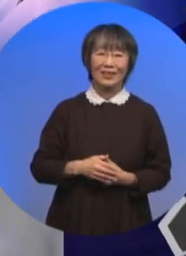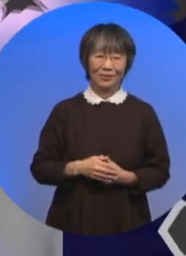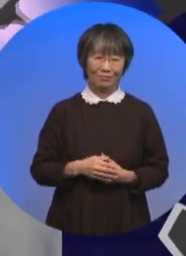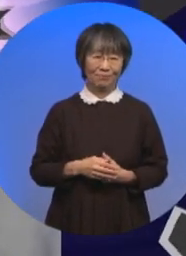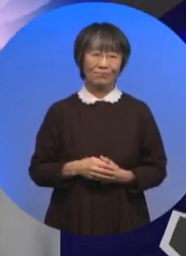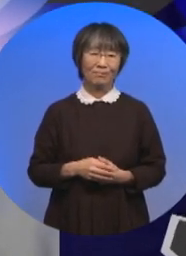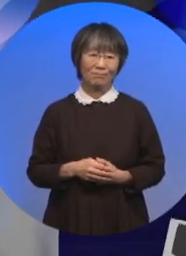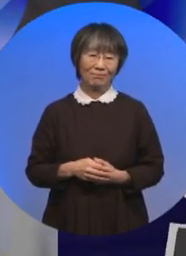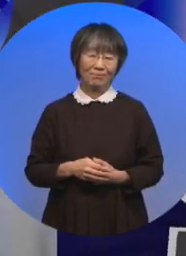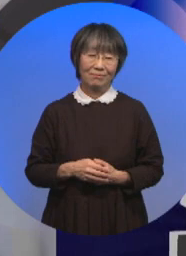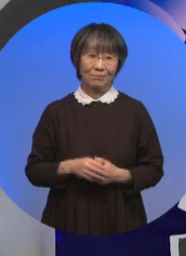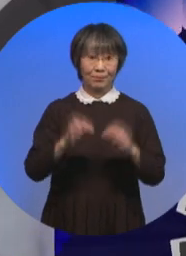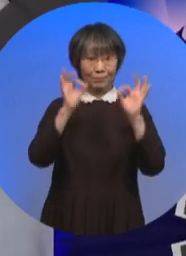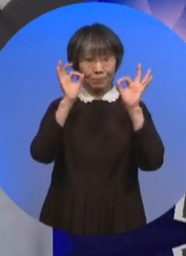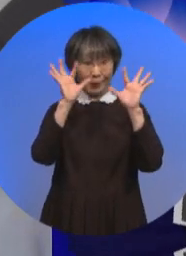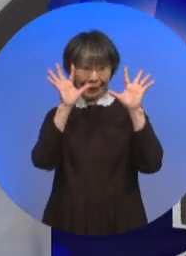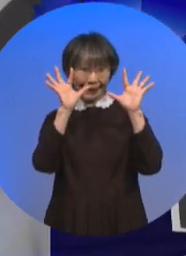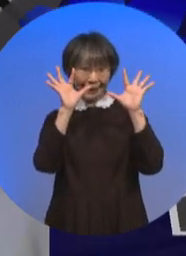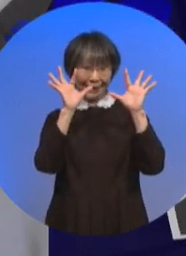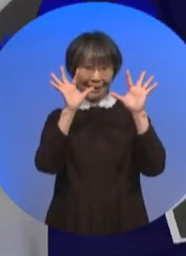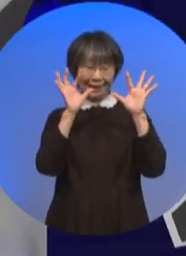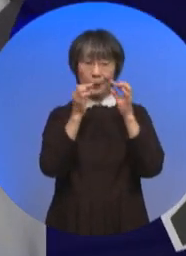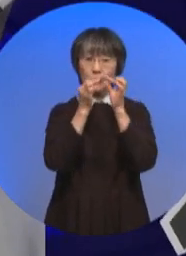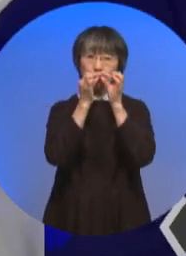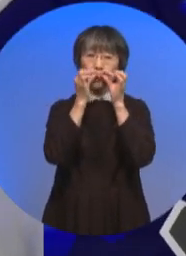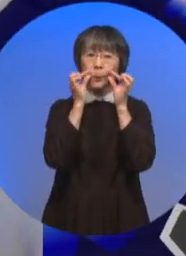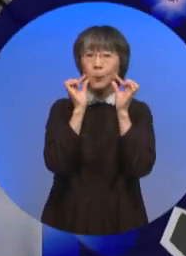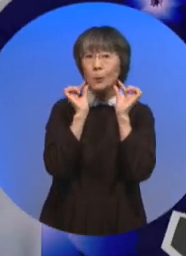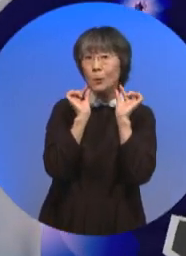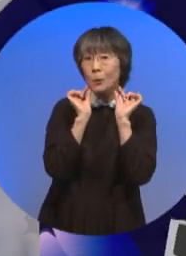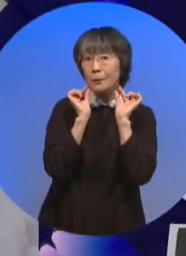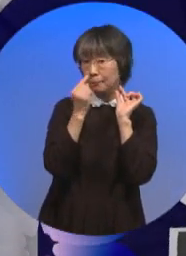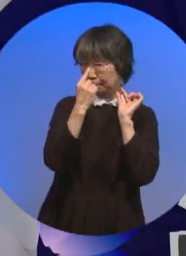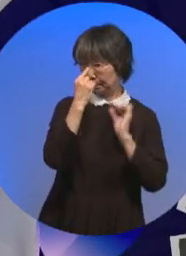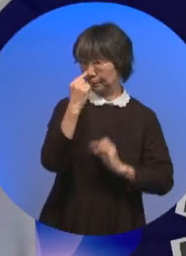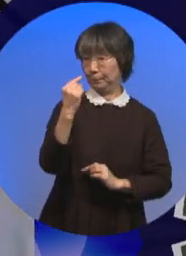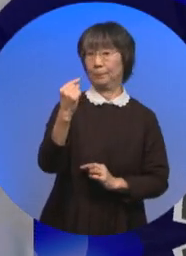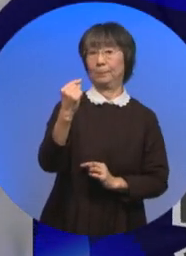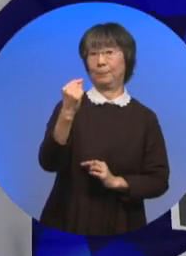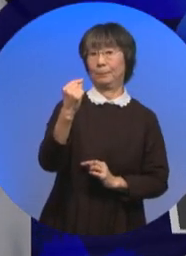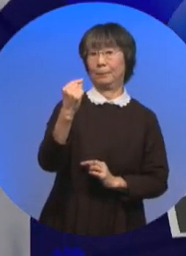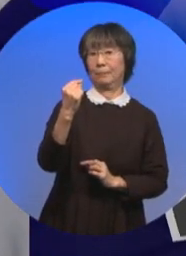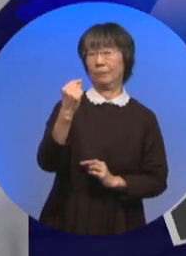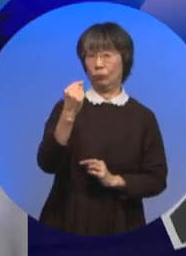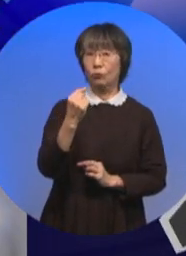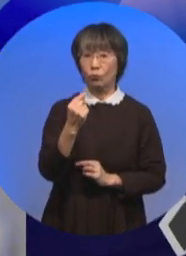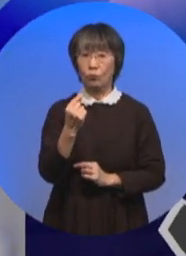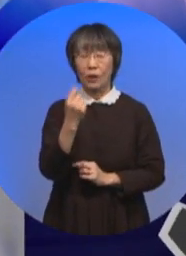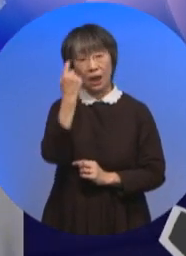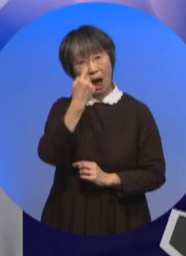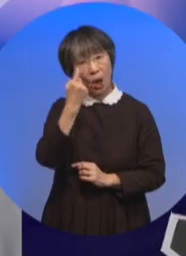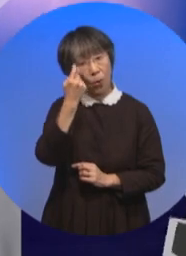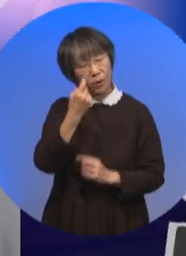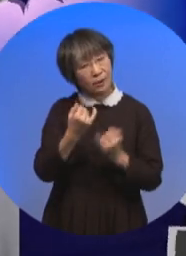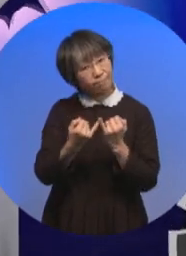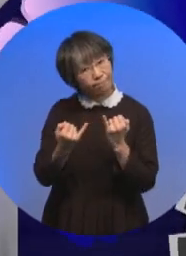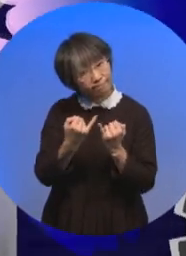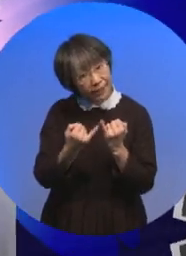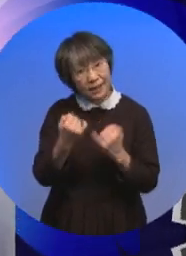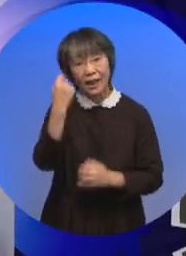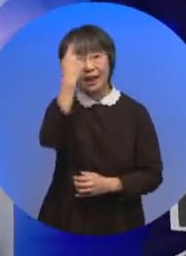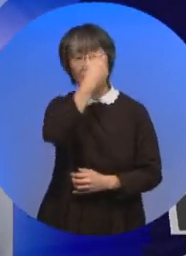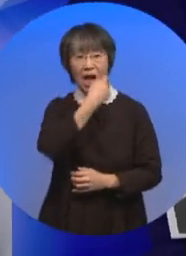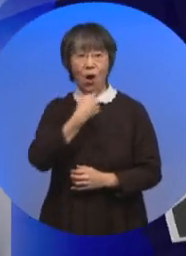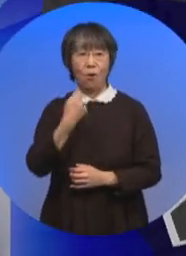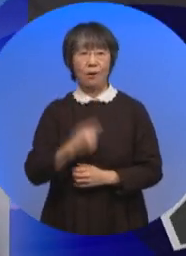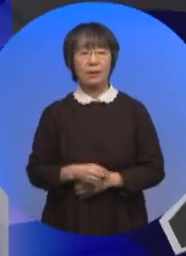登場。お目目パッチリ、いかつい口ひげ、鼻筋も通った異国情緒あふれるお顔立ち。でも残念、日本